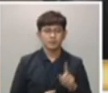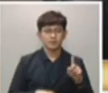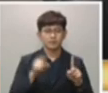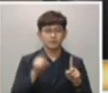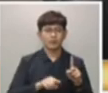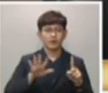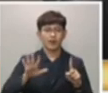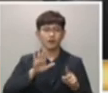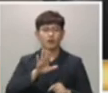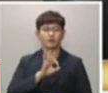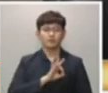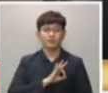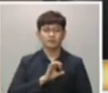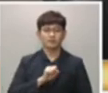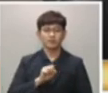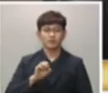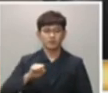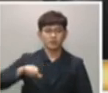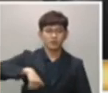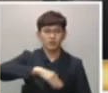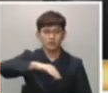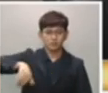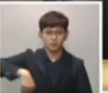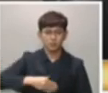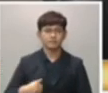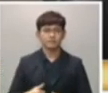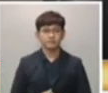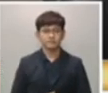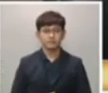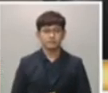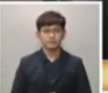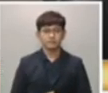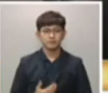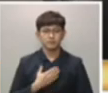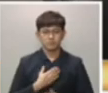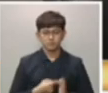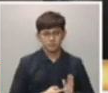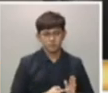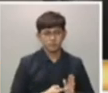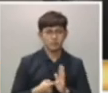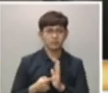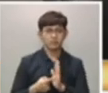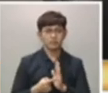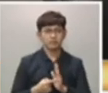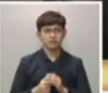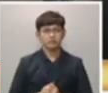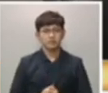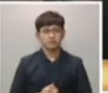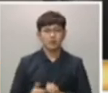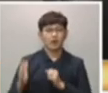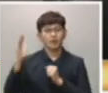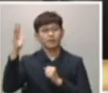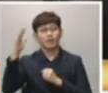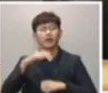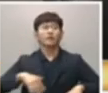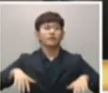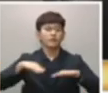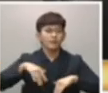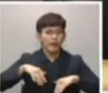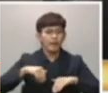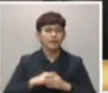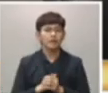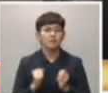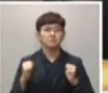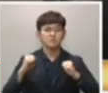ดเท่าที่มีอยู่ในสภาผู้แทนราษฎรขอเสนอยัตติอภิปรายทั่วไปเพื่อลงมติไ